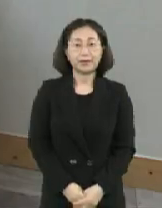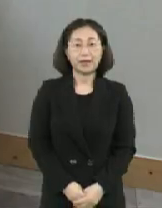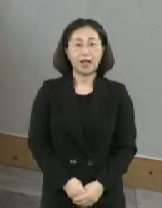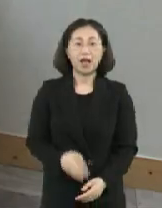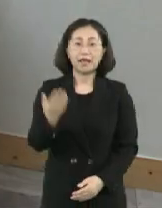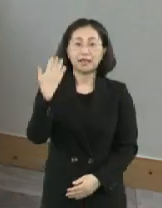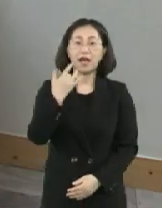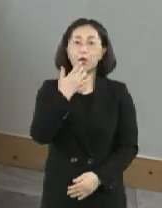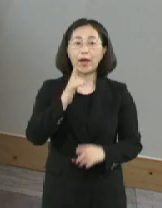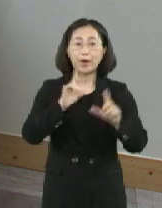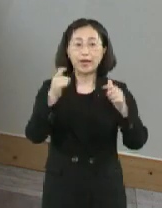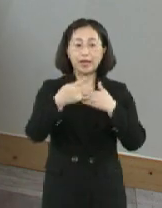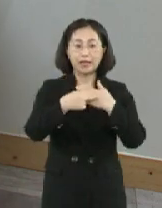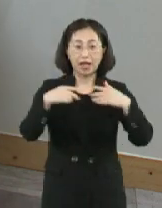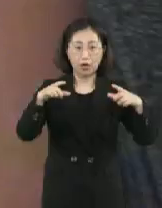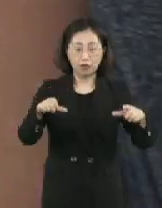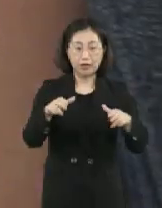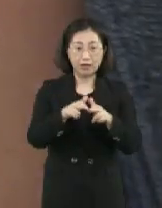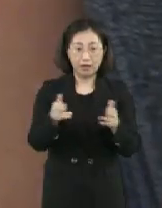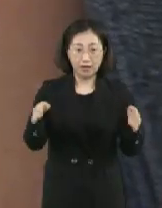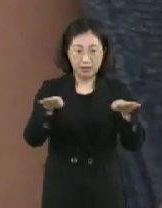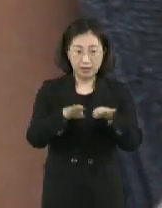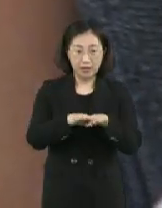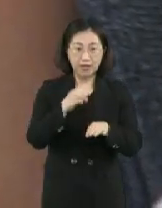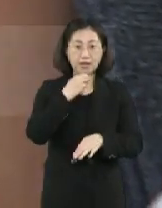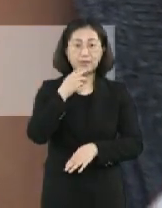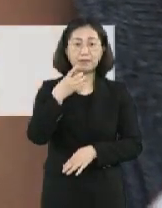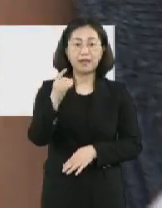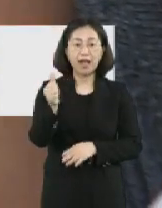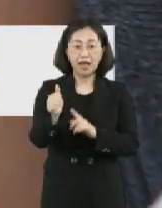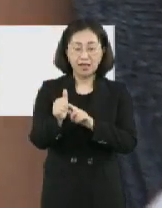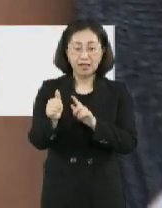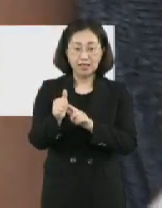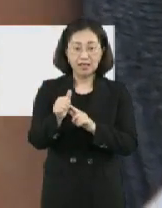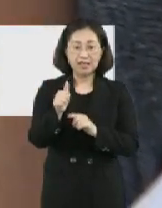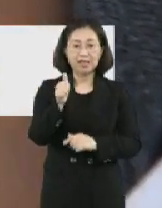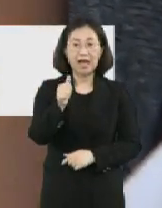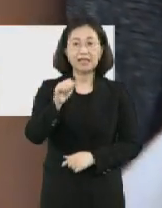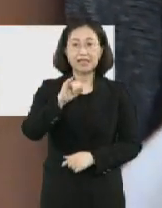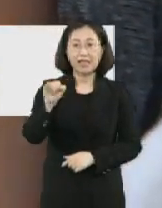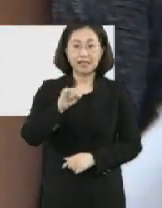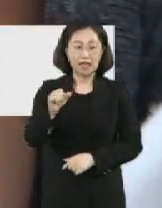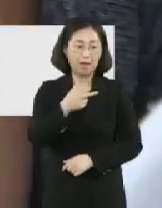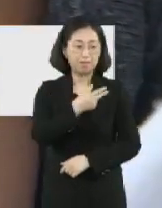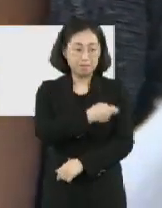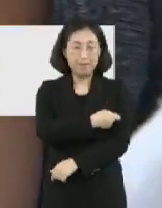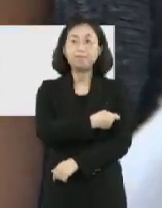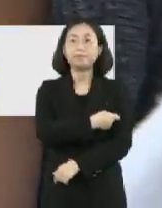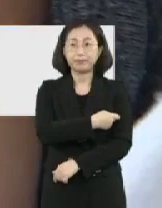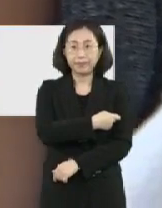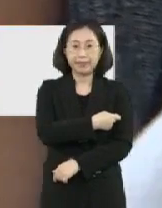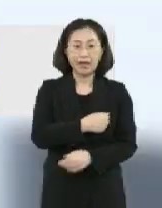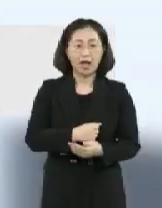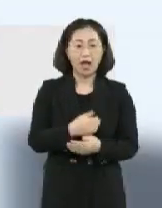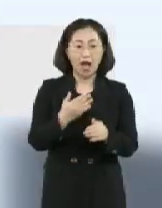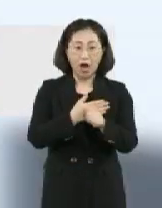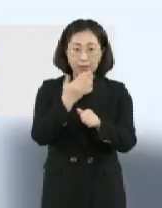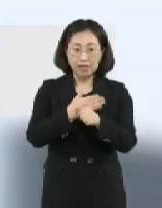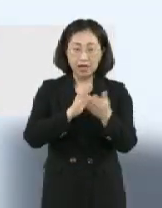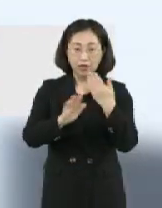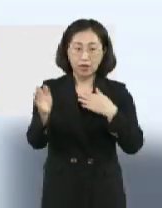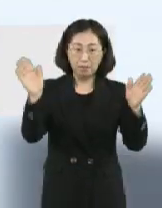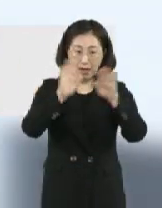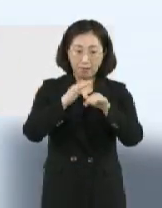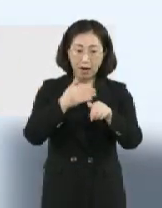지난 화요일 대전 대덕구의 한 장애인 시설에 있던 30대 A씨는 아스트라제네카 백신 접종을 했습니다. 9시간 뒤인